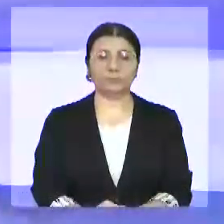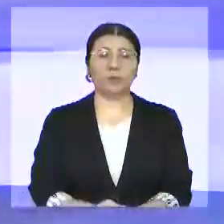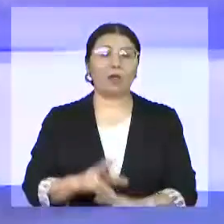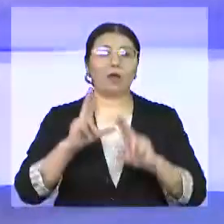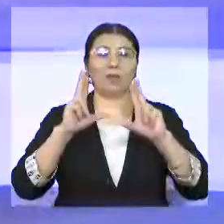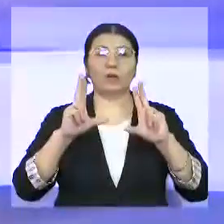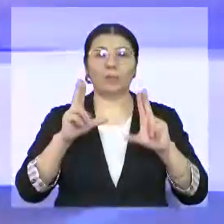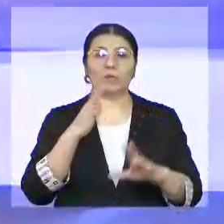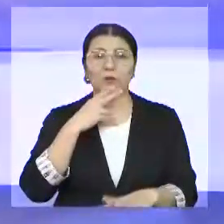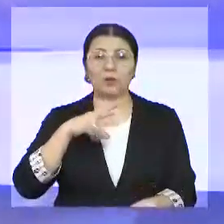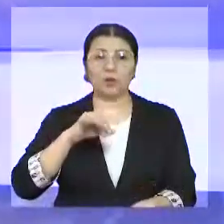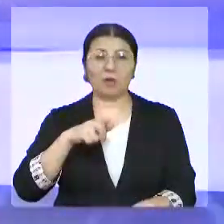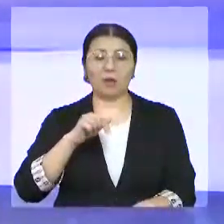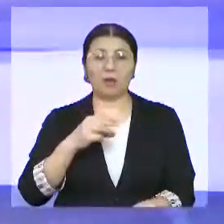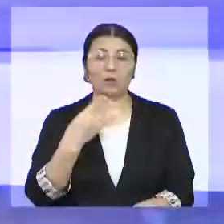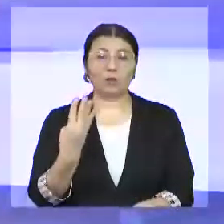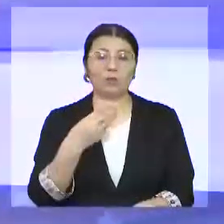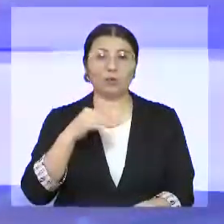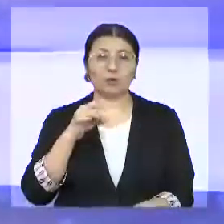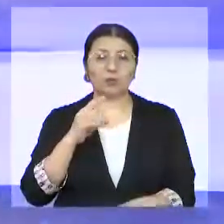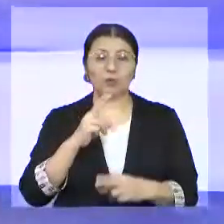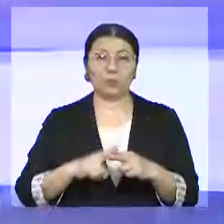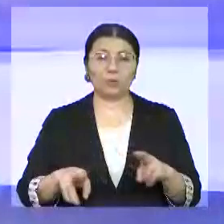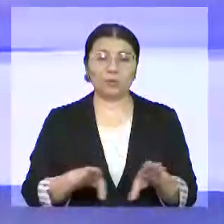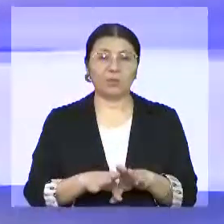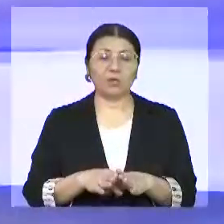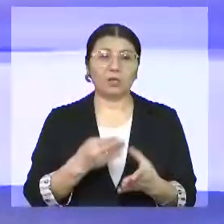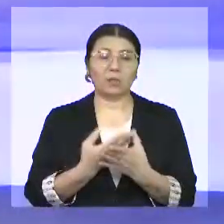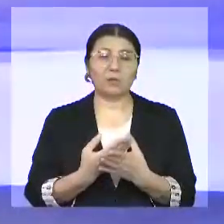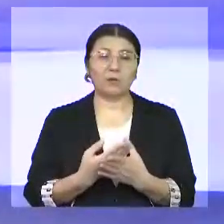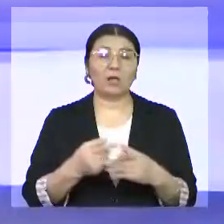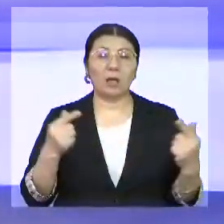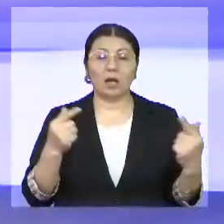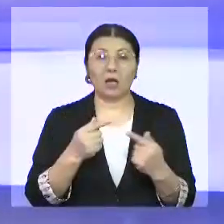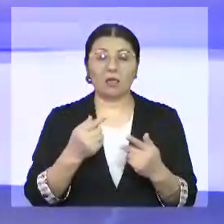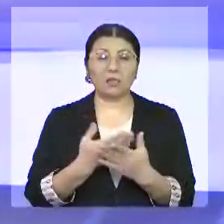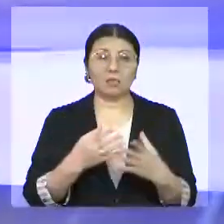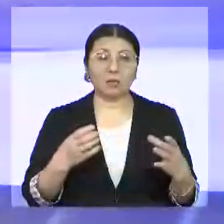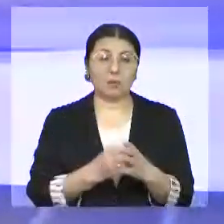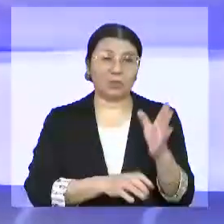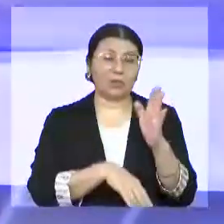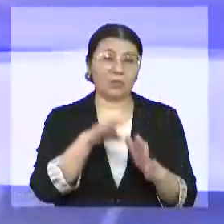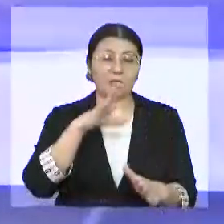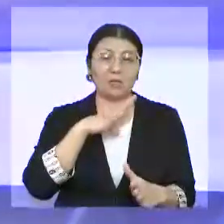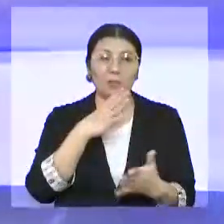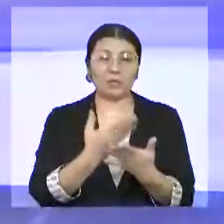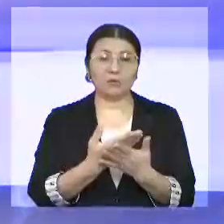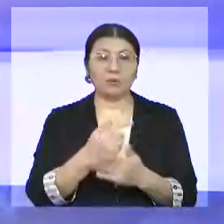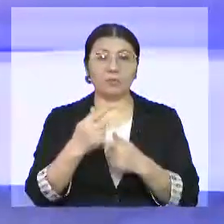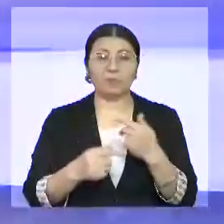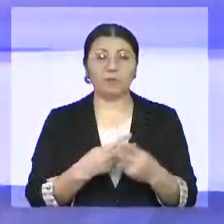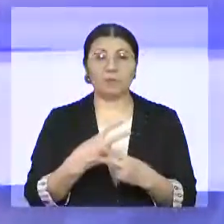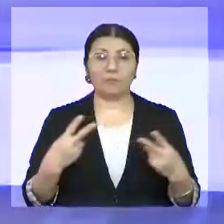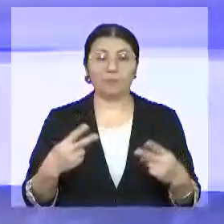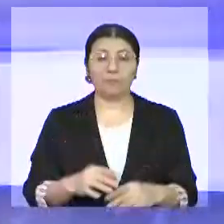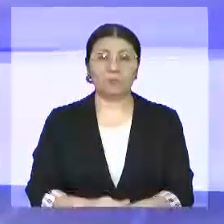Voleyboldan ұлттық лиганың 4-ші туры аяғына жетті. Бұл кезеңде павлодарлықтар қарсылас шақ келтірмеді. Турдың қорытынды ойындарын арнамыздың түсірілім